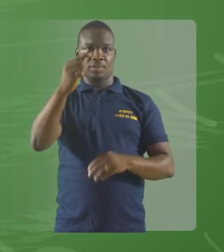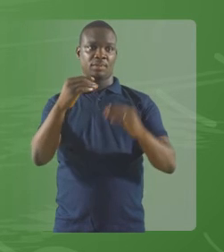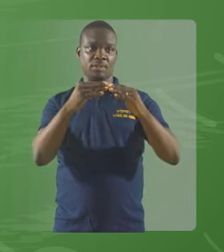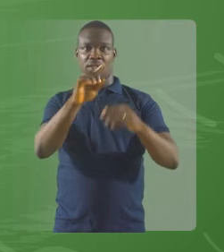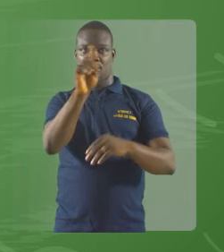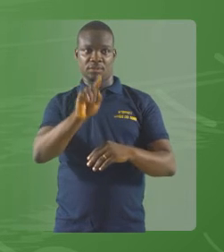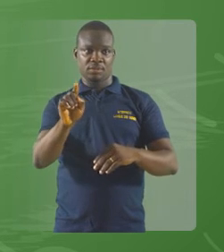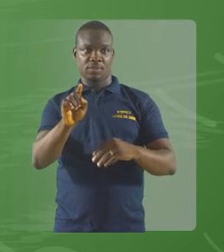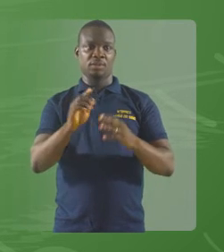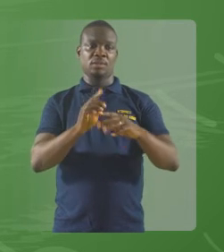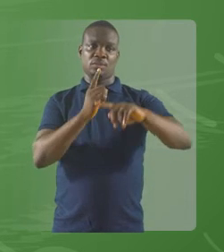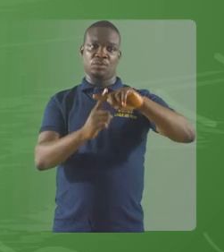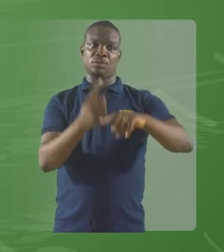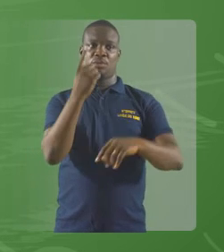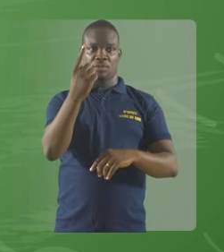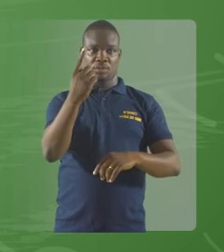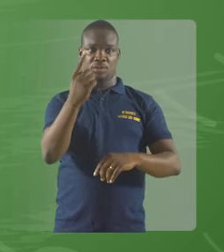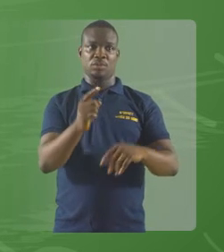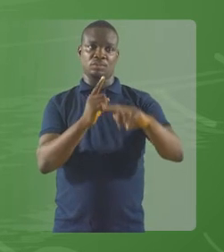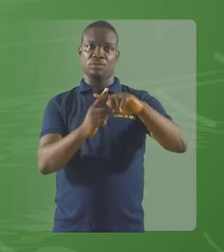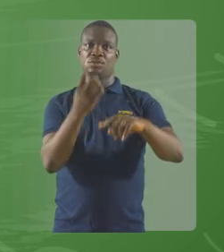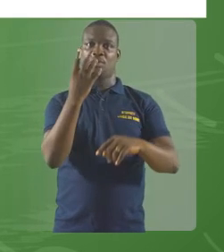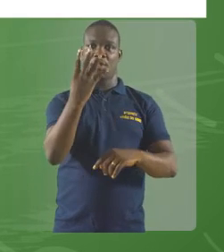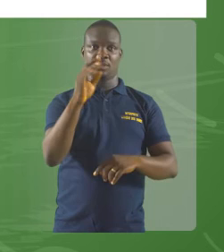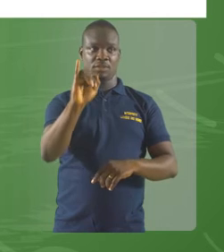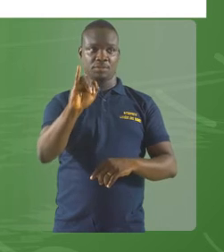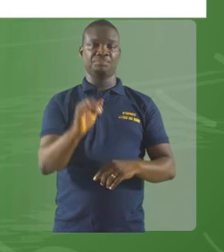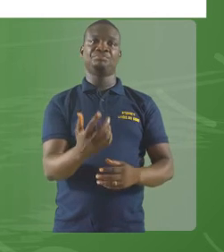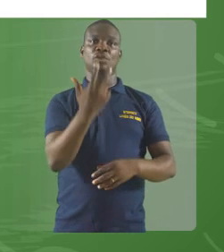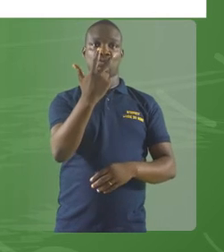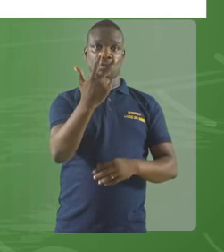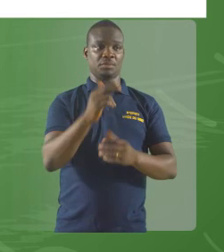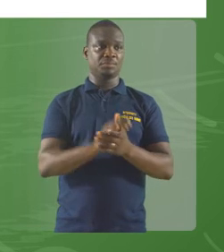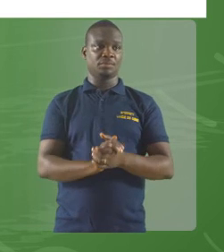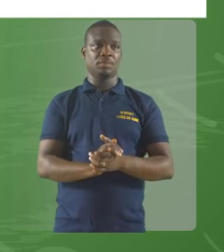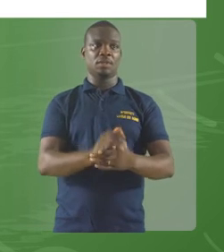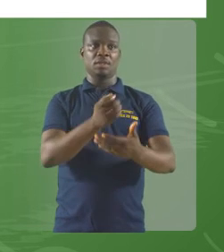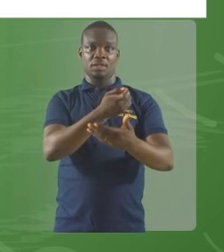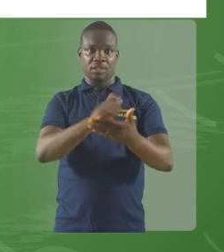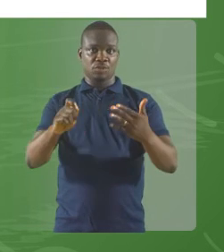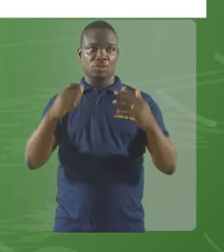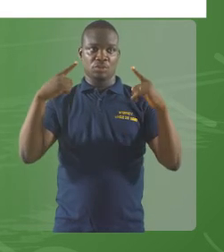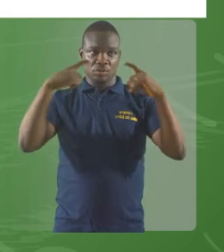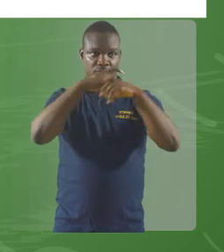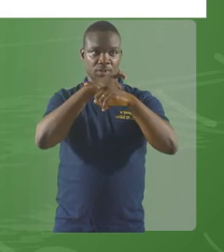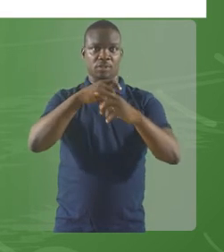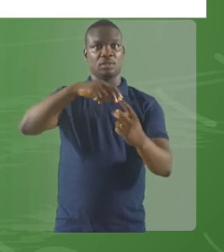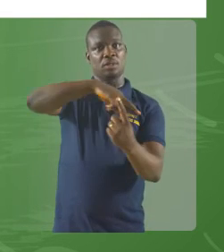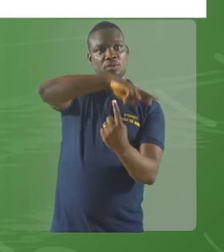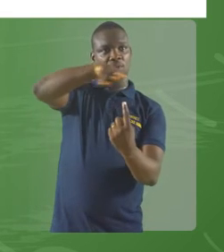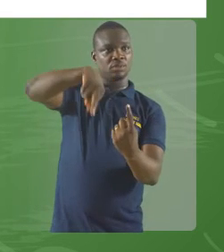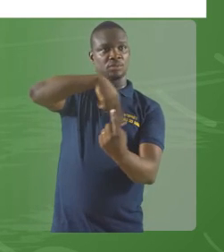Z plus 1 plus 4I. 3. L'écriture complexe de la